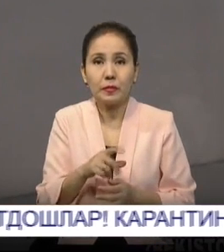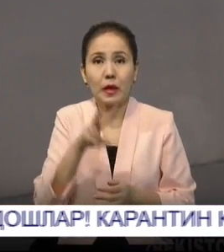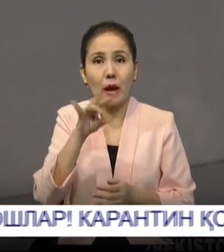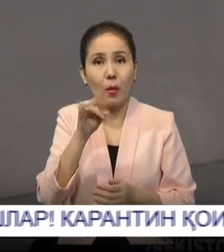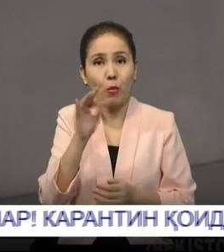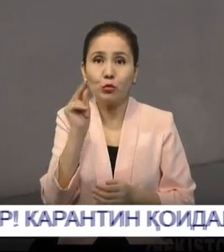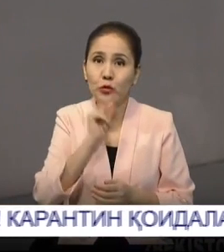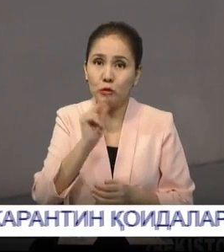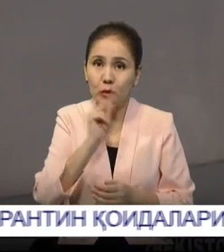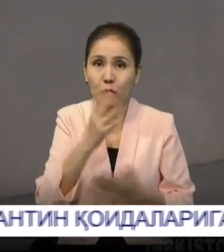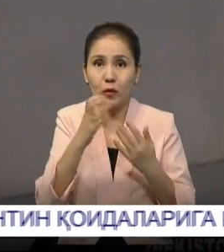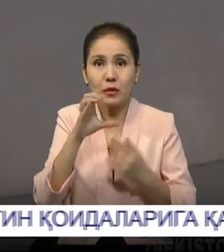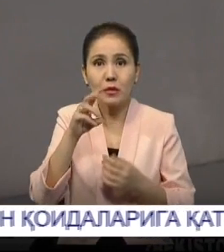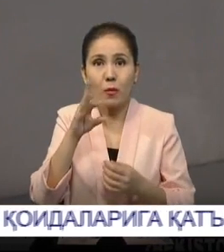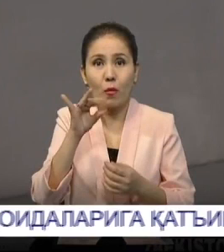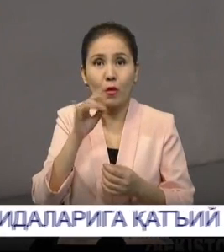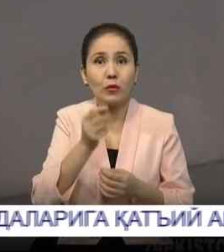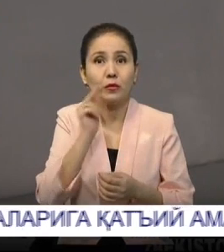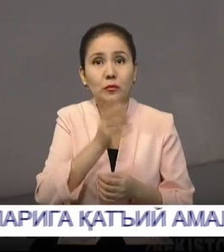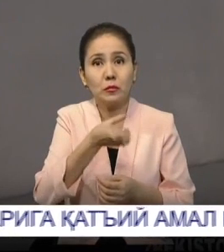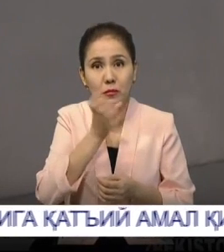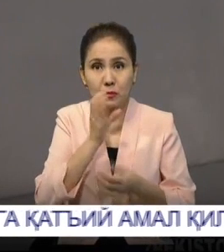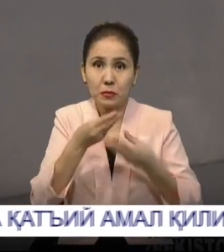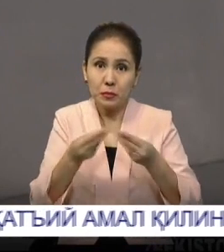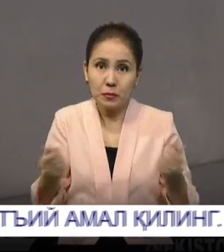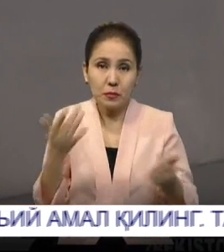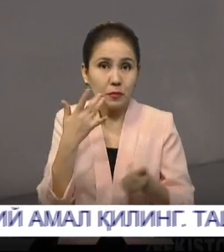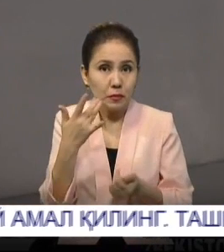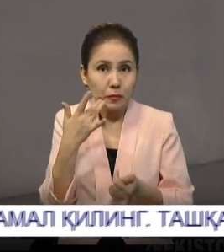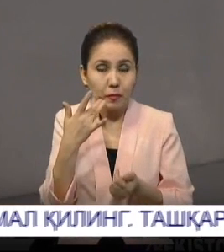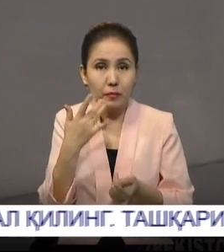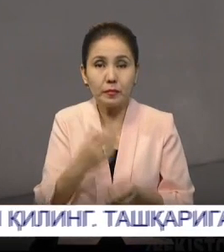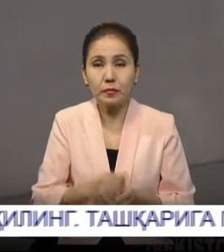limon choyli ichsam yoki smorodina choy ichsam o'tib ketardi. Keyin